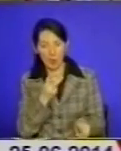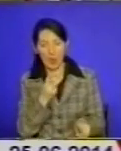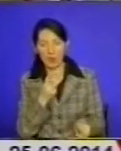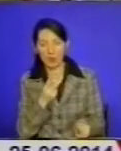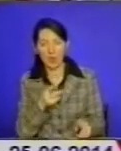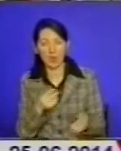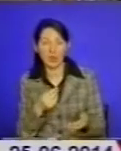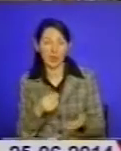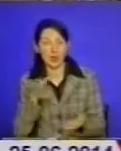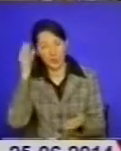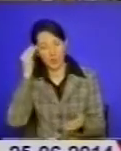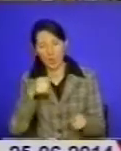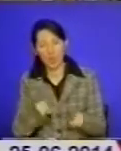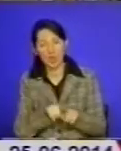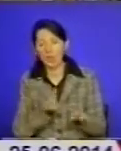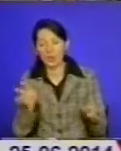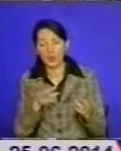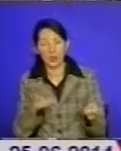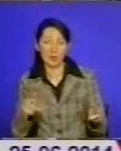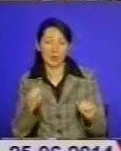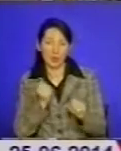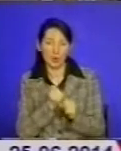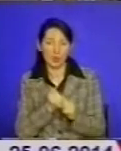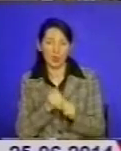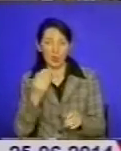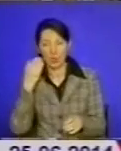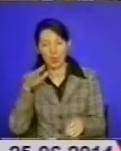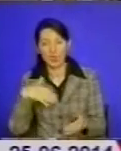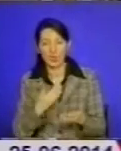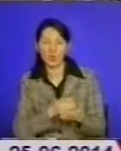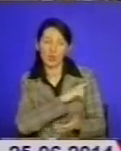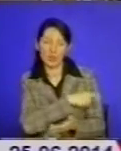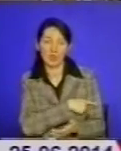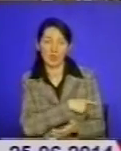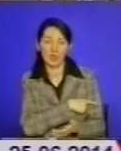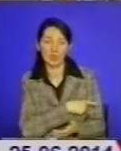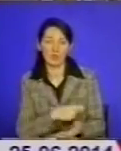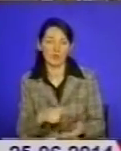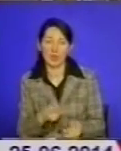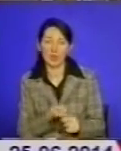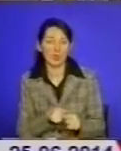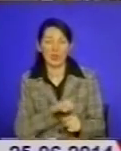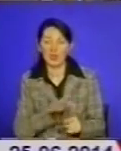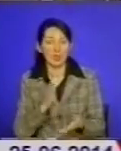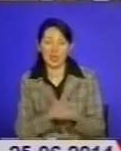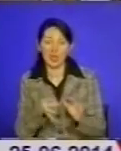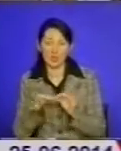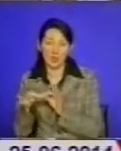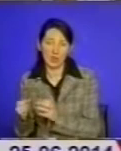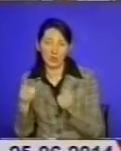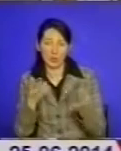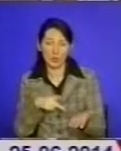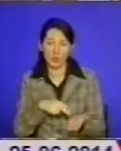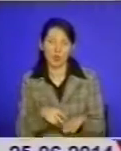і буде все гаразд. На даний момент для мене ніяк немає складності, просто прийти,